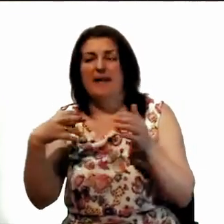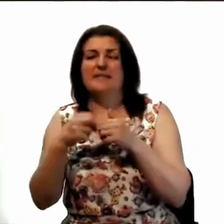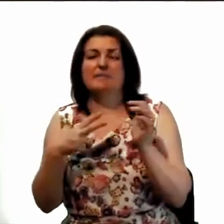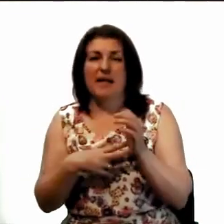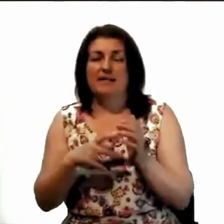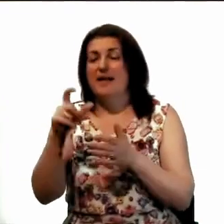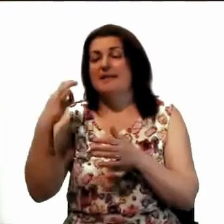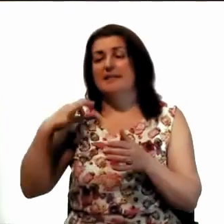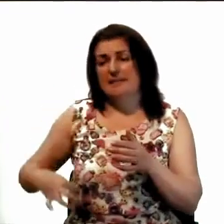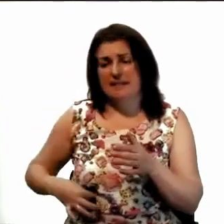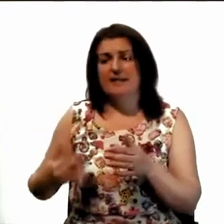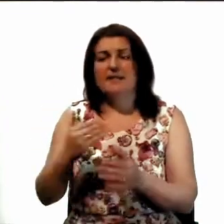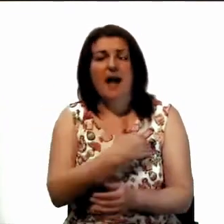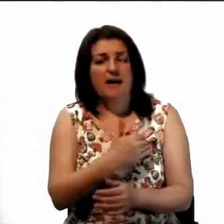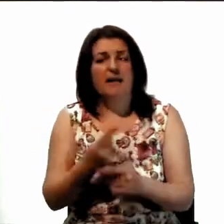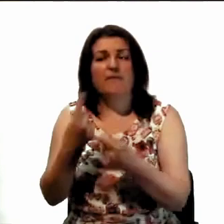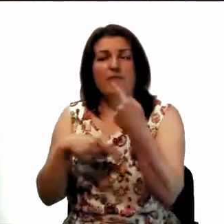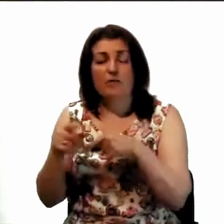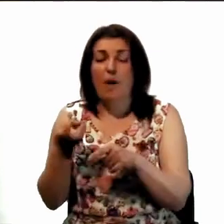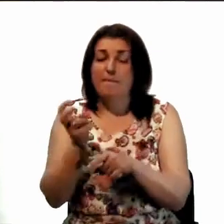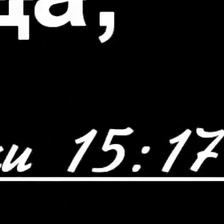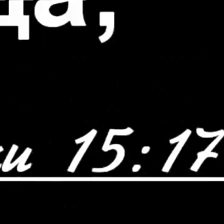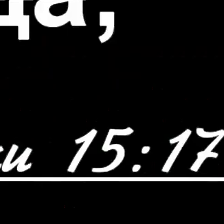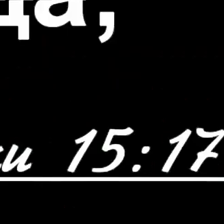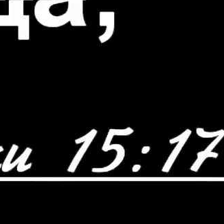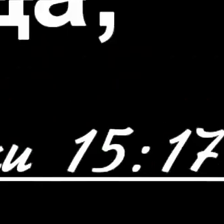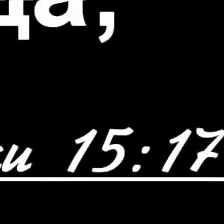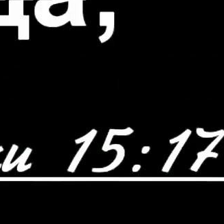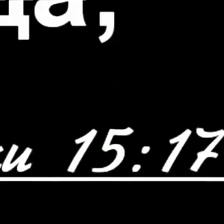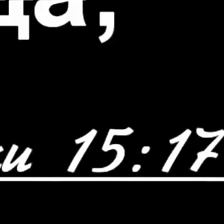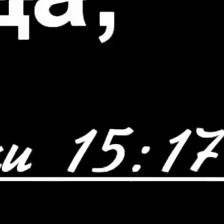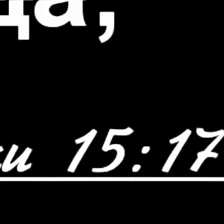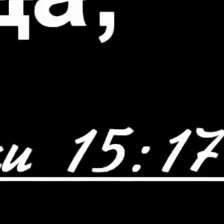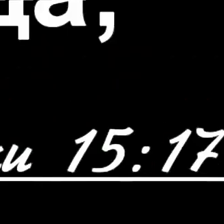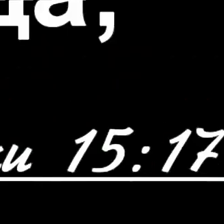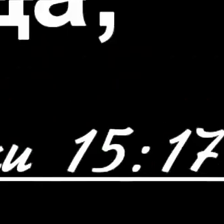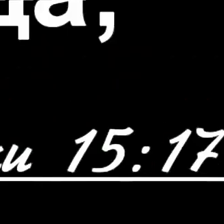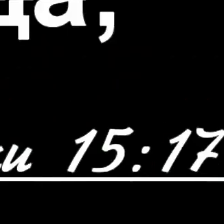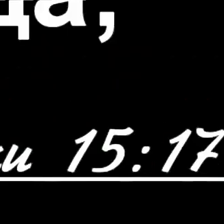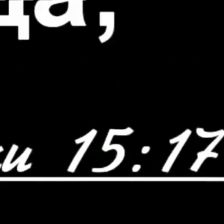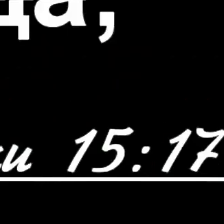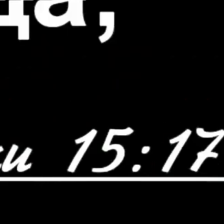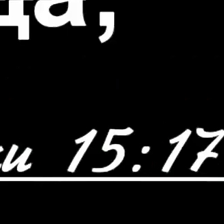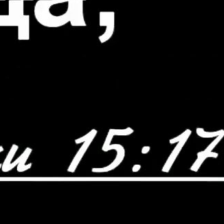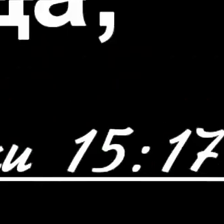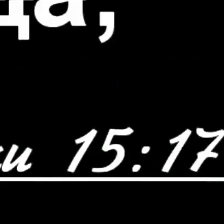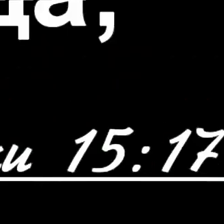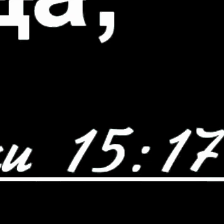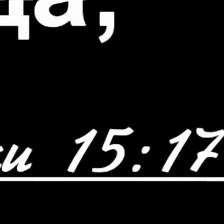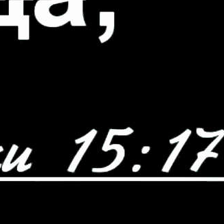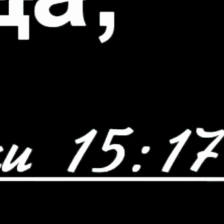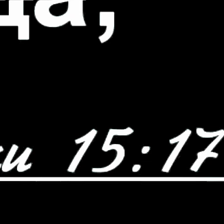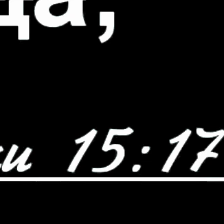17. Сын захотел вернуться. «Придя же в себя, сказал, сколько наемников у отца моего избыточествуют